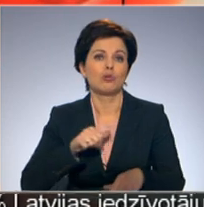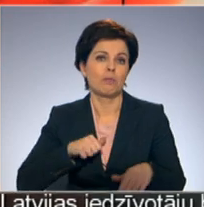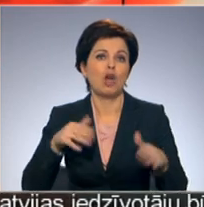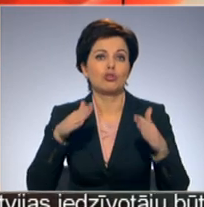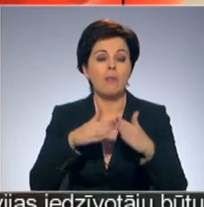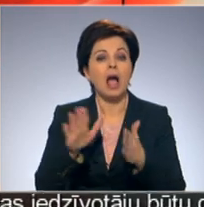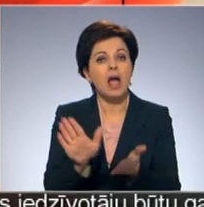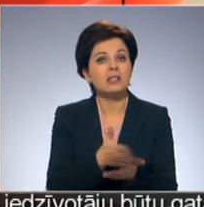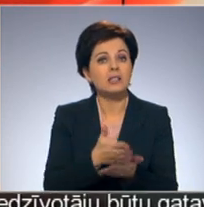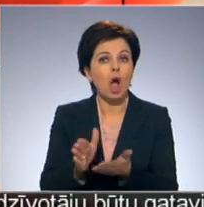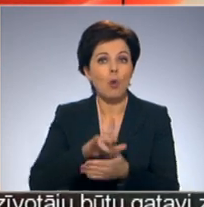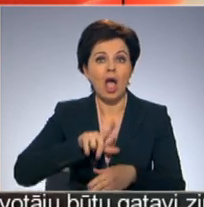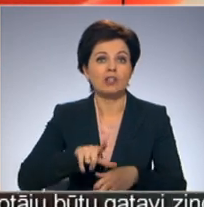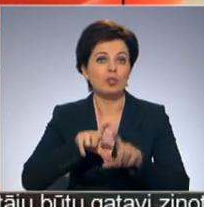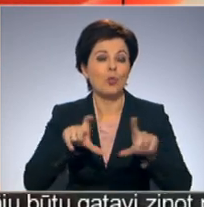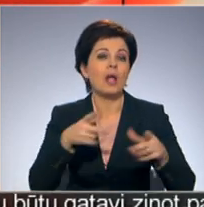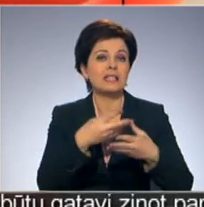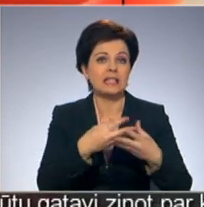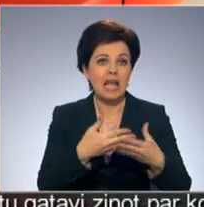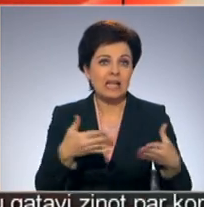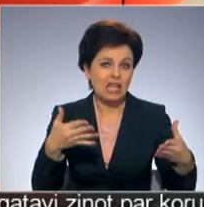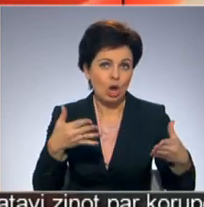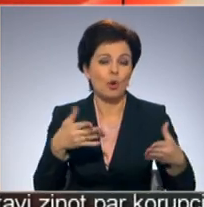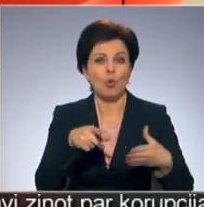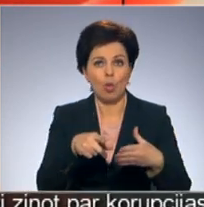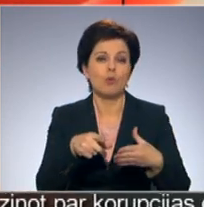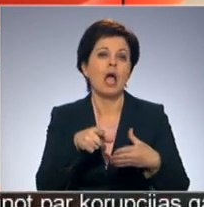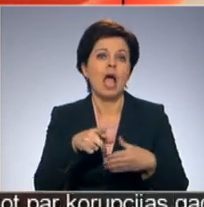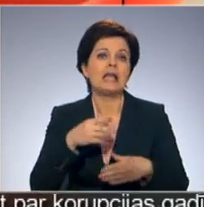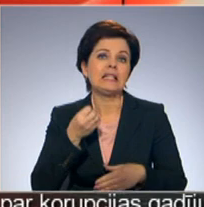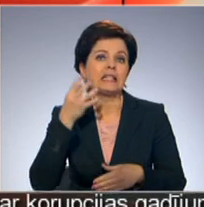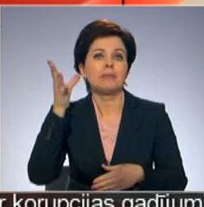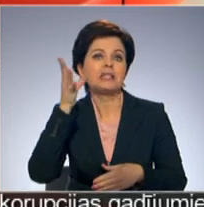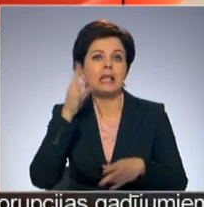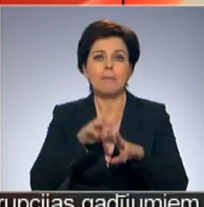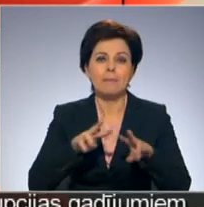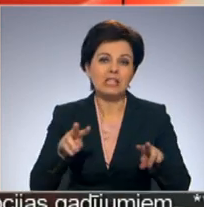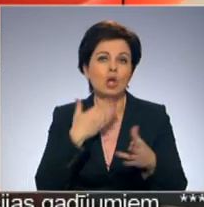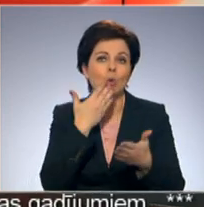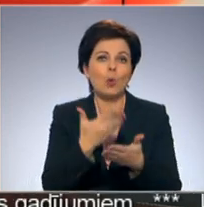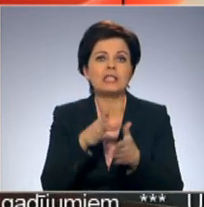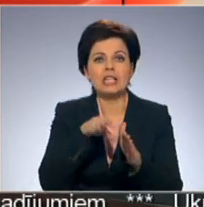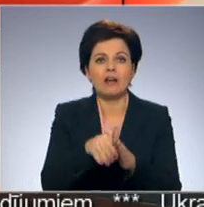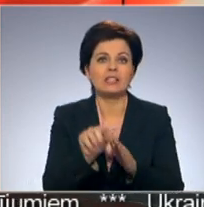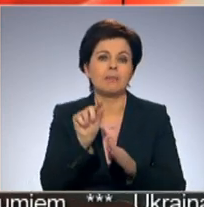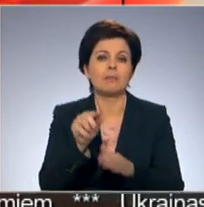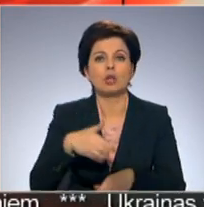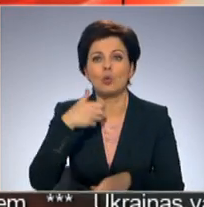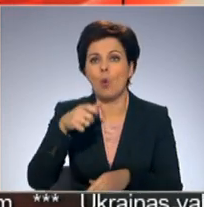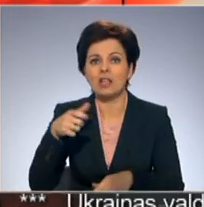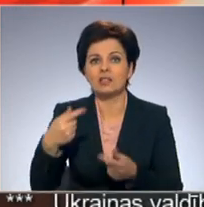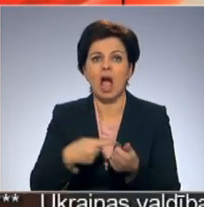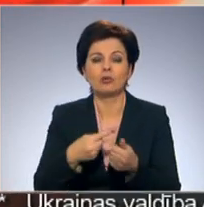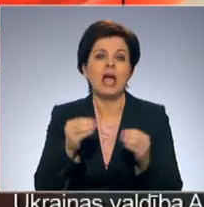Lai sakārtot Latvijas skolu tīklu, izglītības un zinātnes ministrija rosina ieviest minimālo skolēnu skaitu 10. Klases atvēršanai.